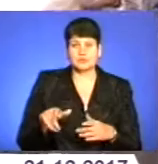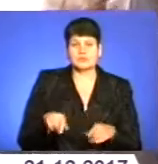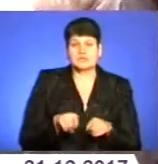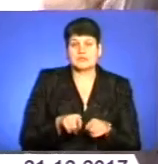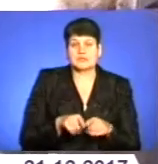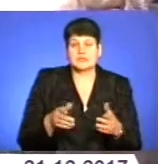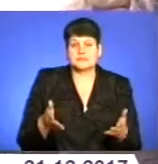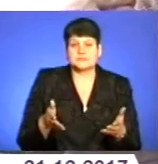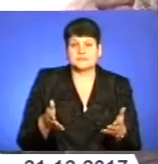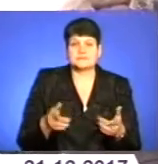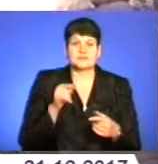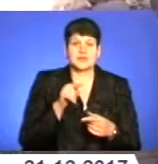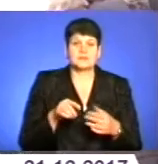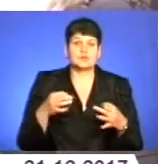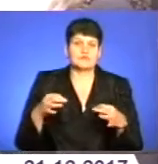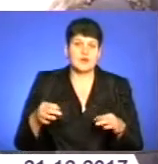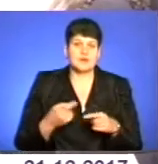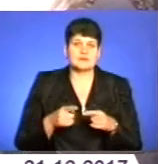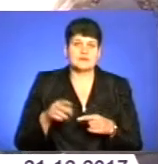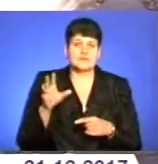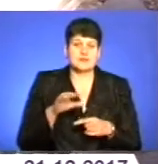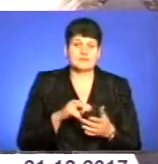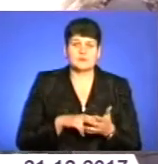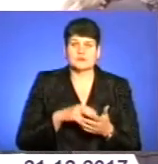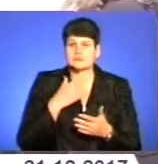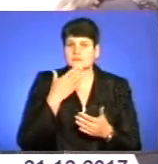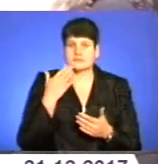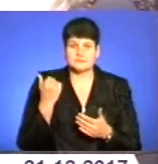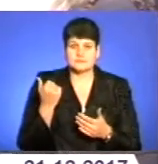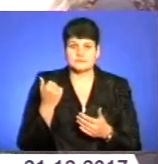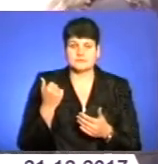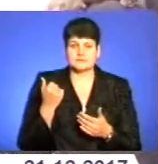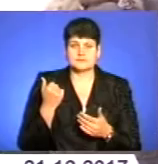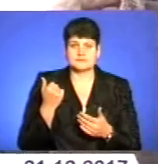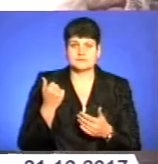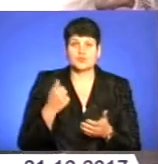яким дозволяється все це, і вони просто цього не бояться, що ну, стою, що